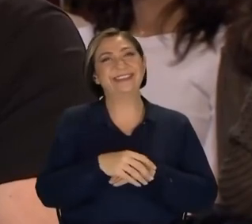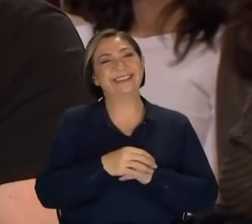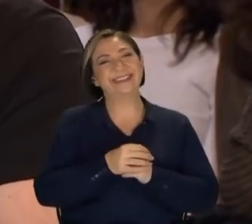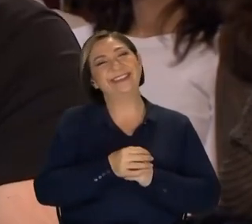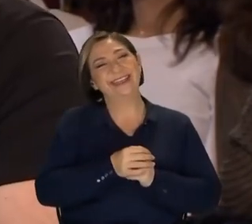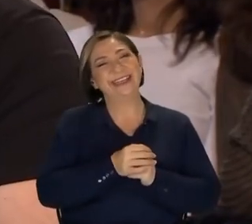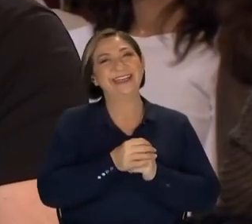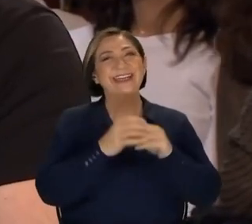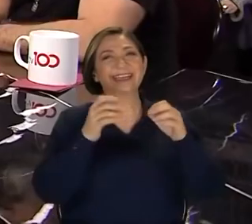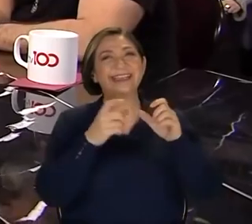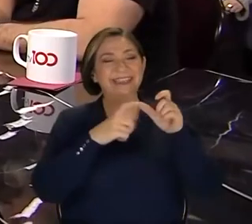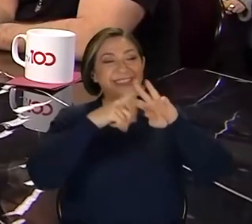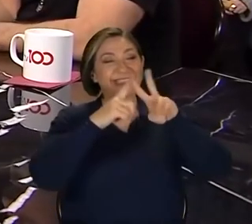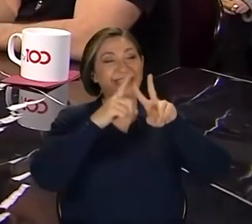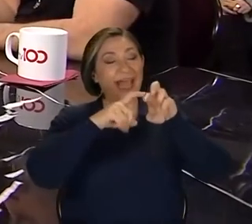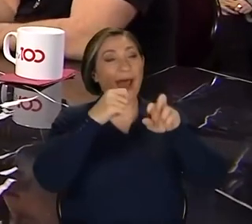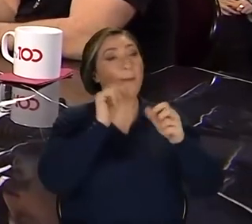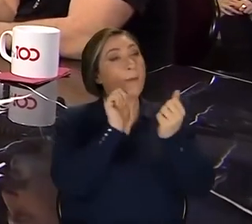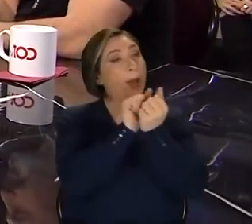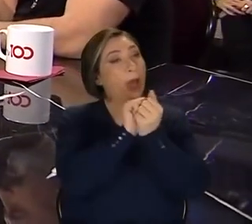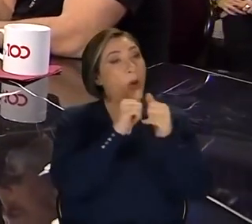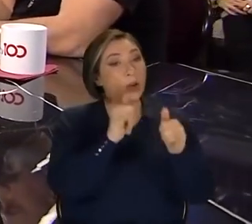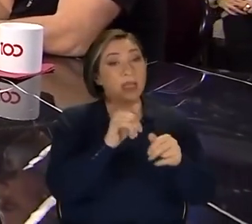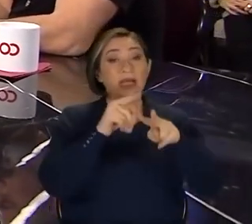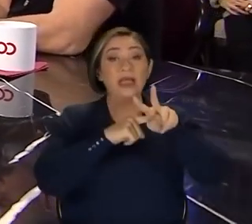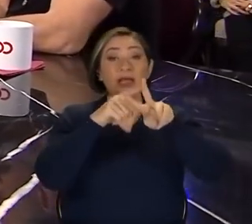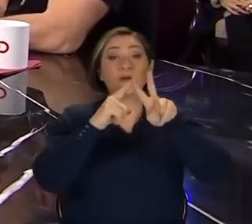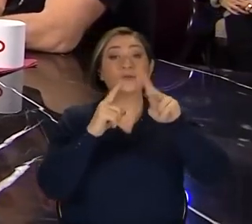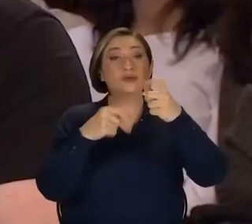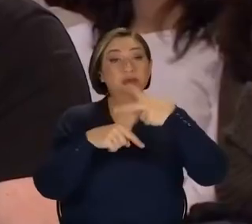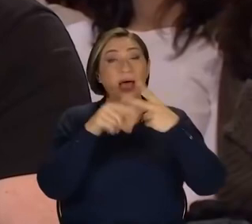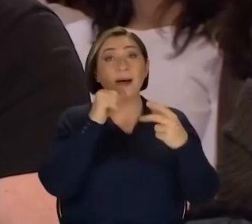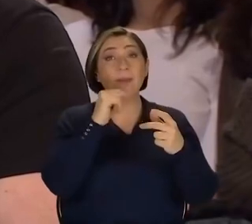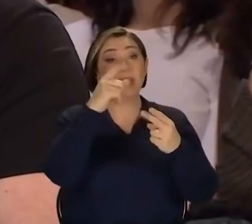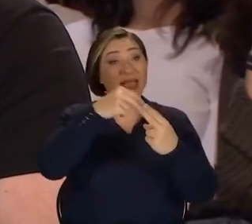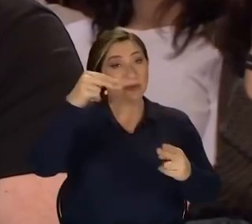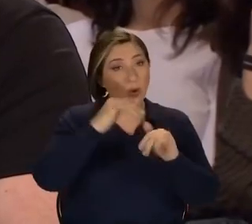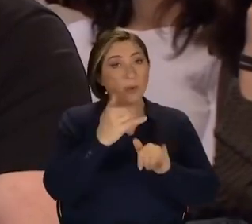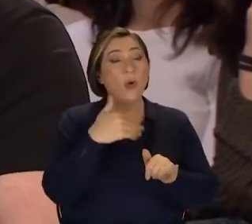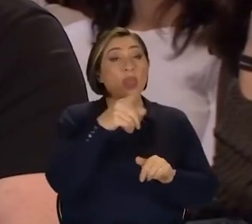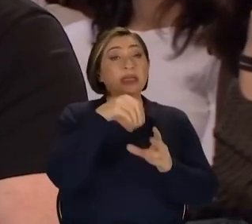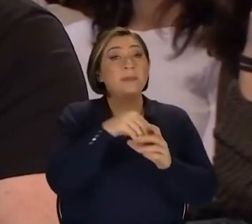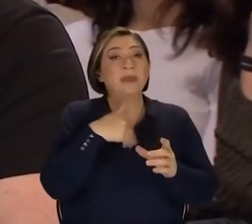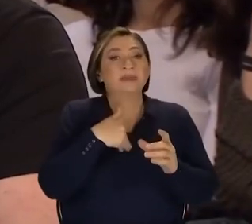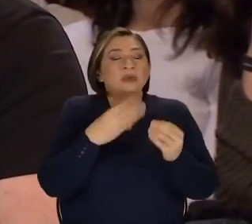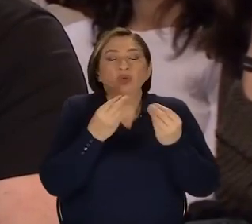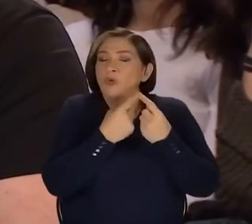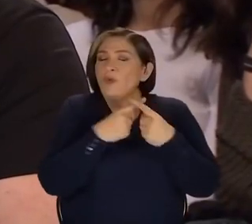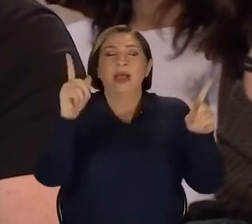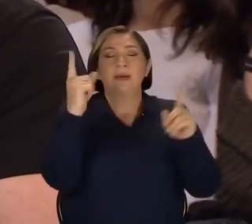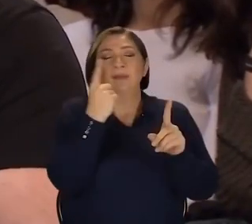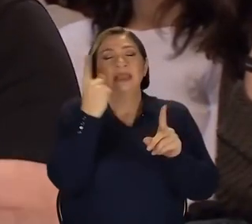Orada Şener abiyle karşılıklı oynamak, Yavuz abinin bir öyküsünde oynamak, onlar tabii benim için çok çarpıcı